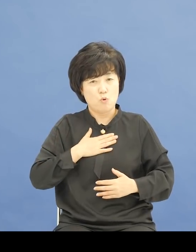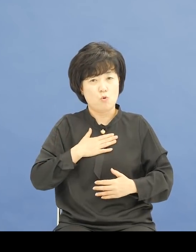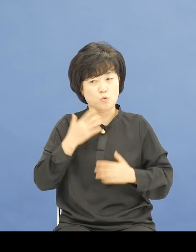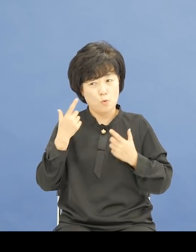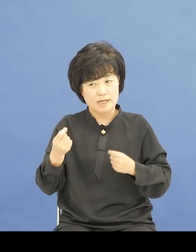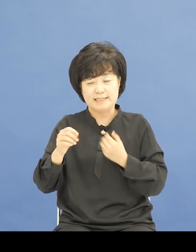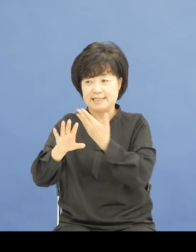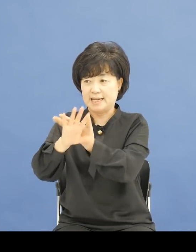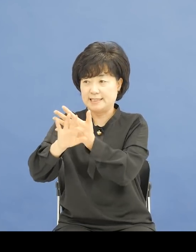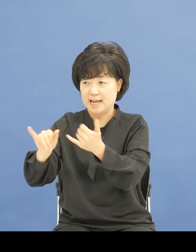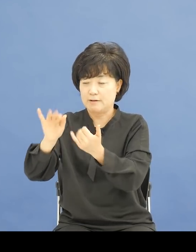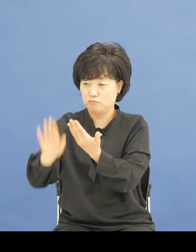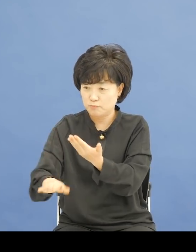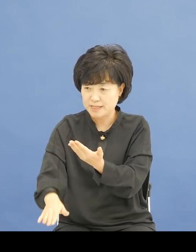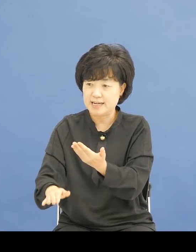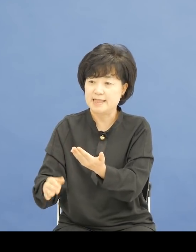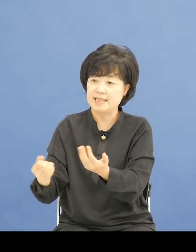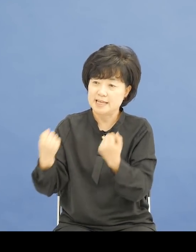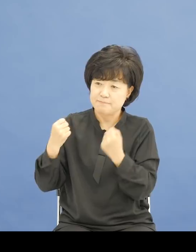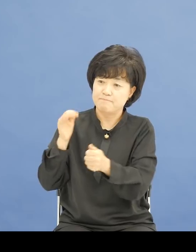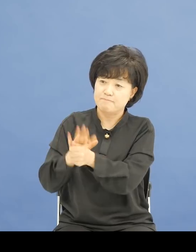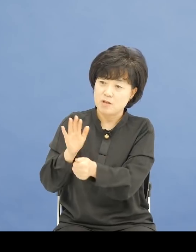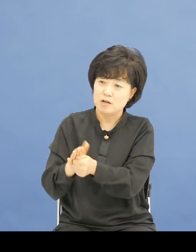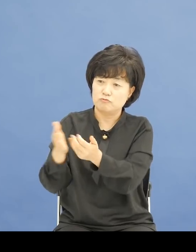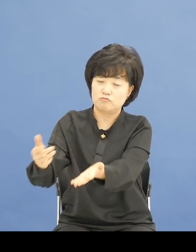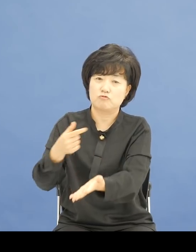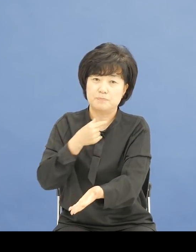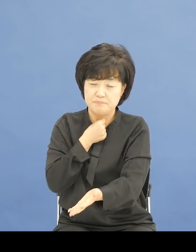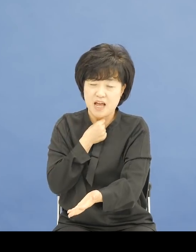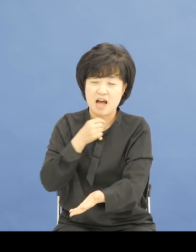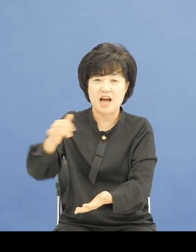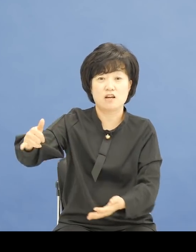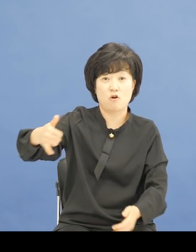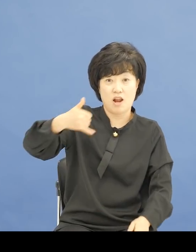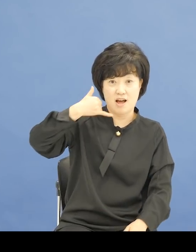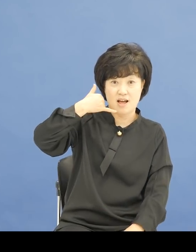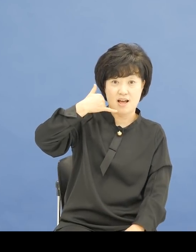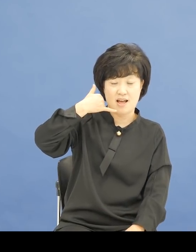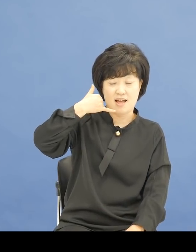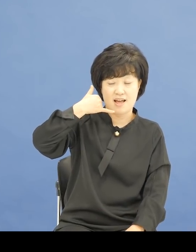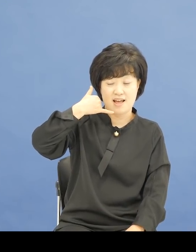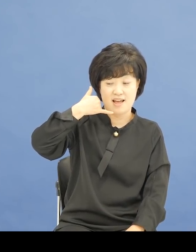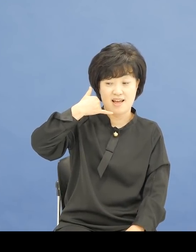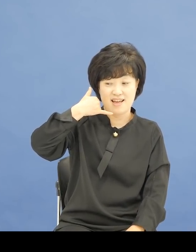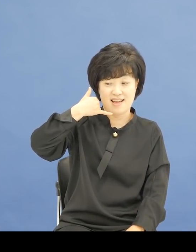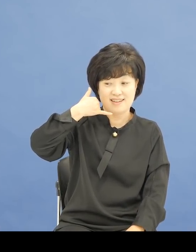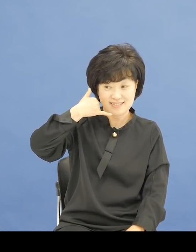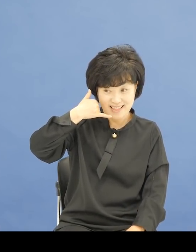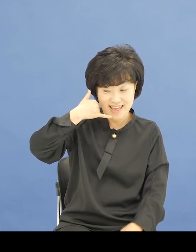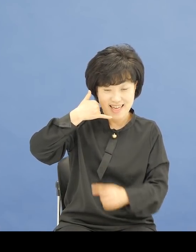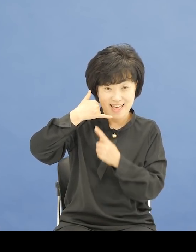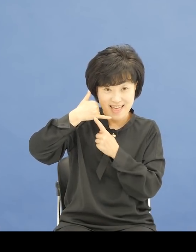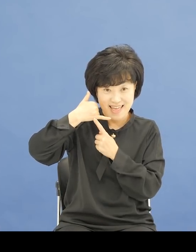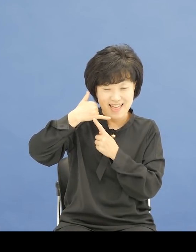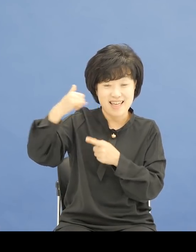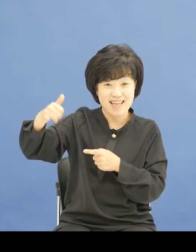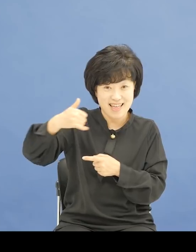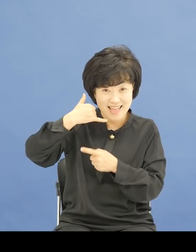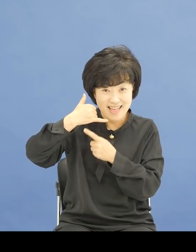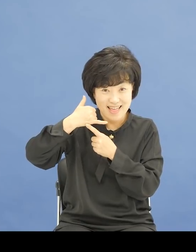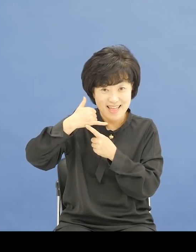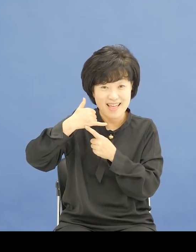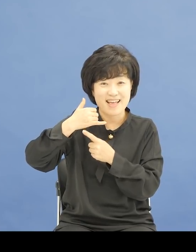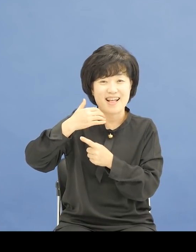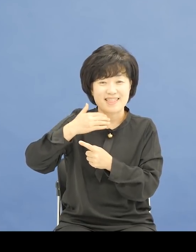이야기를 통해서 누군가에게 후배들에게 힘이 되는 선배가 되어주고 싶다고 하면서 연락이 왔습니다. 네. 그런데 그 친구가